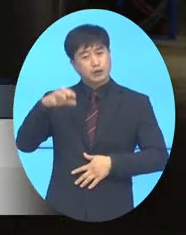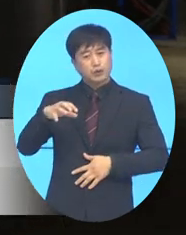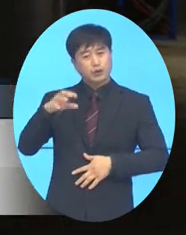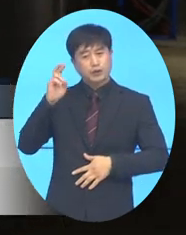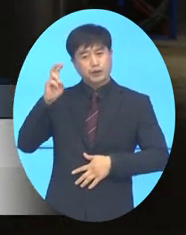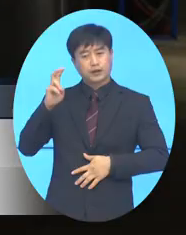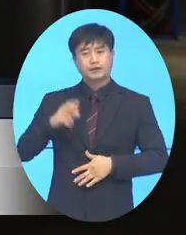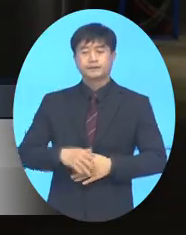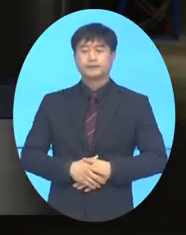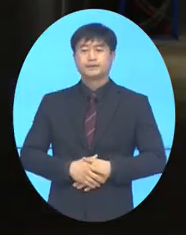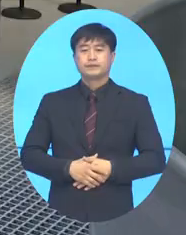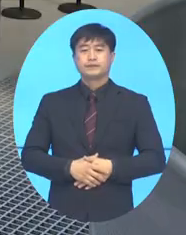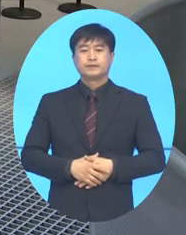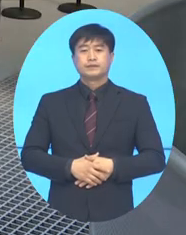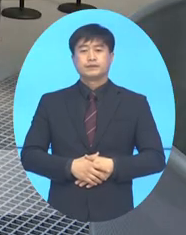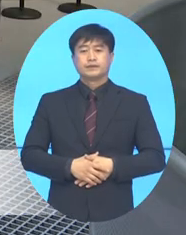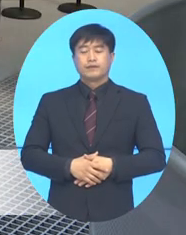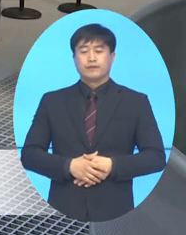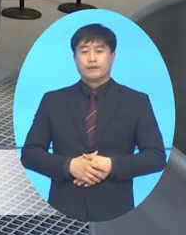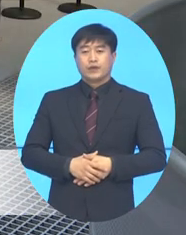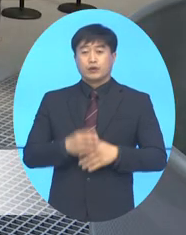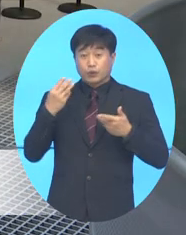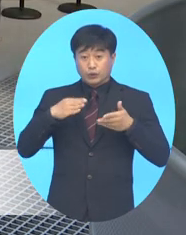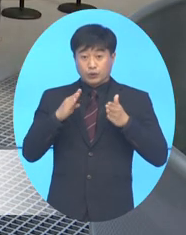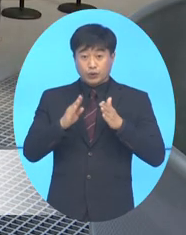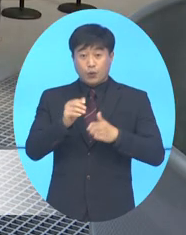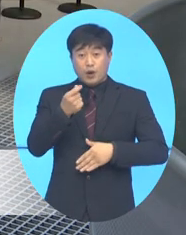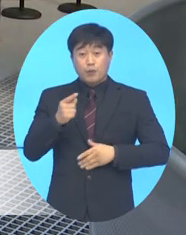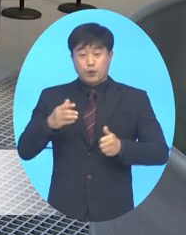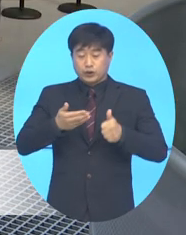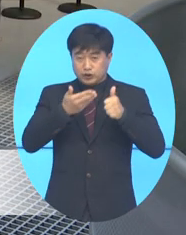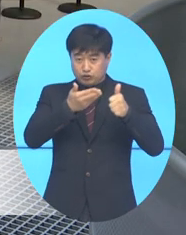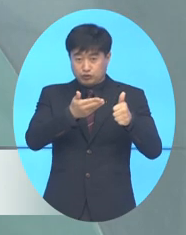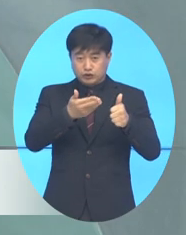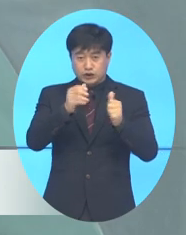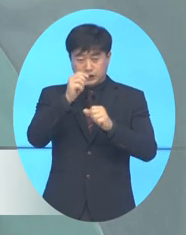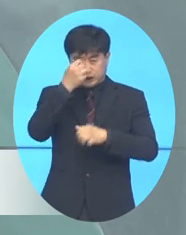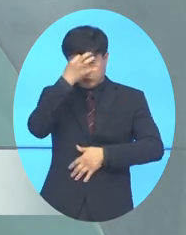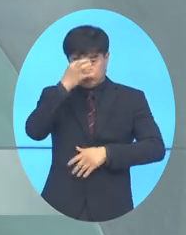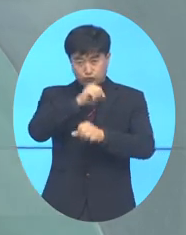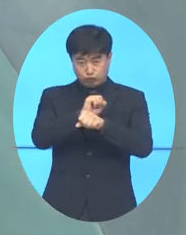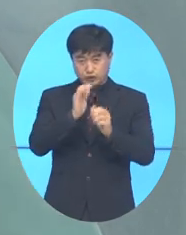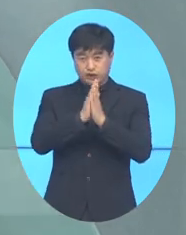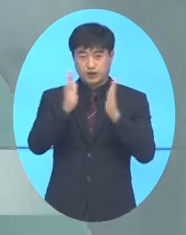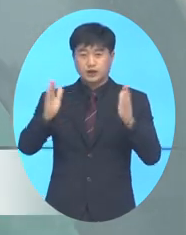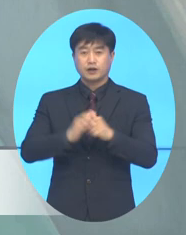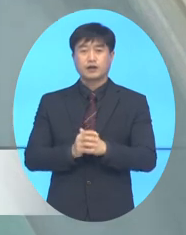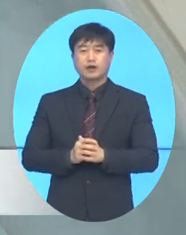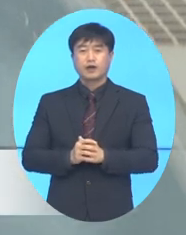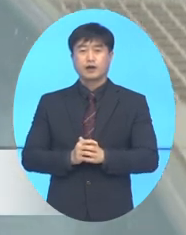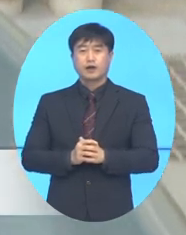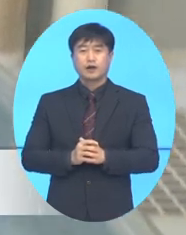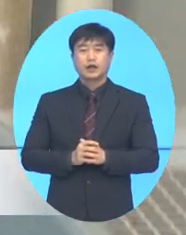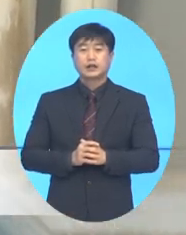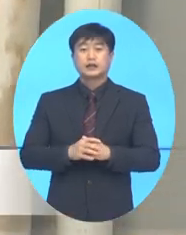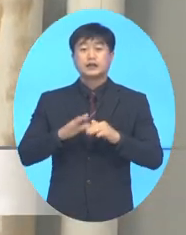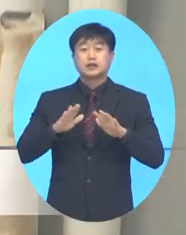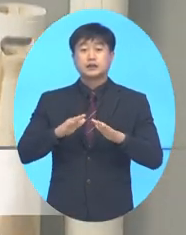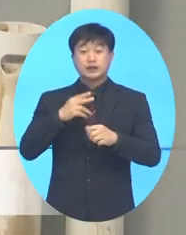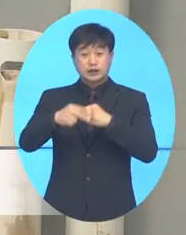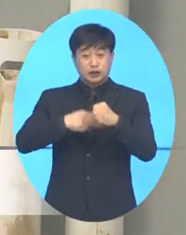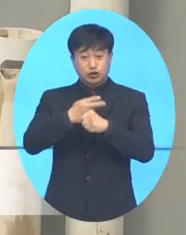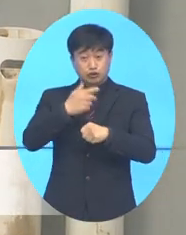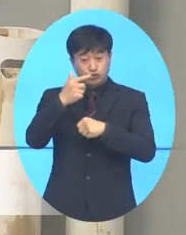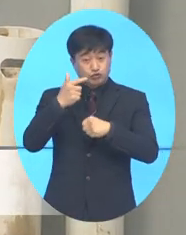있는 거로 알고 있습니다. 이에 경기도는 황복 양식 기술 연구에 들어갔습니다. 먼저 현재 2년 6개월